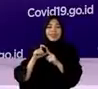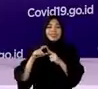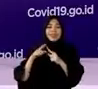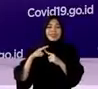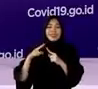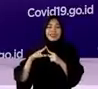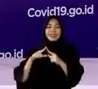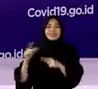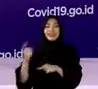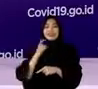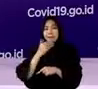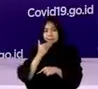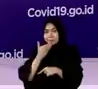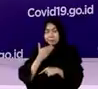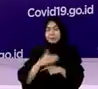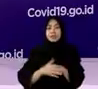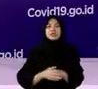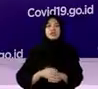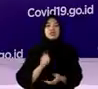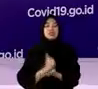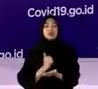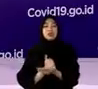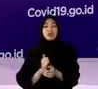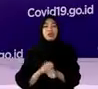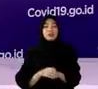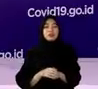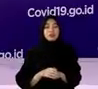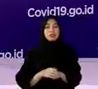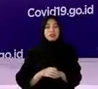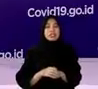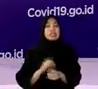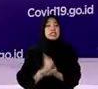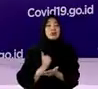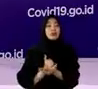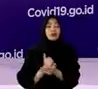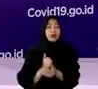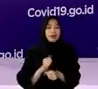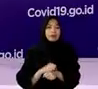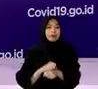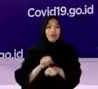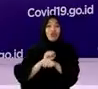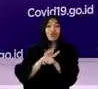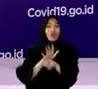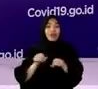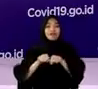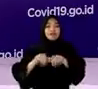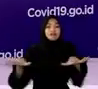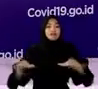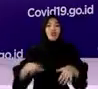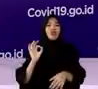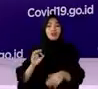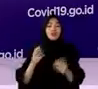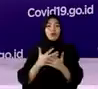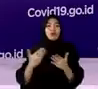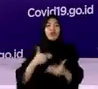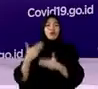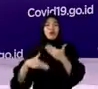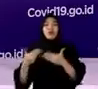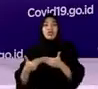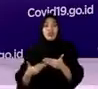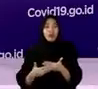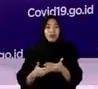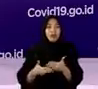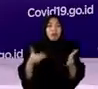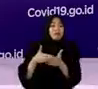pada prinsipnya, pandemi tidak seharusnya menghalangi masyarakat untuk tetap produktif, tentu dalam ambang batas